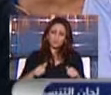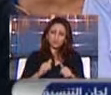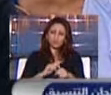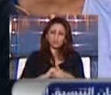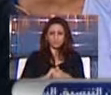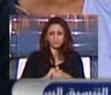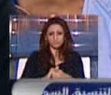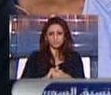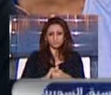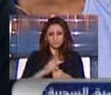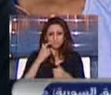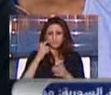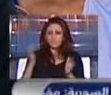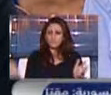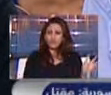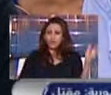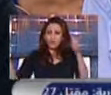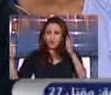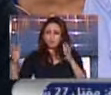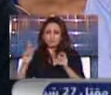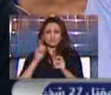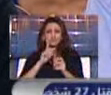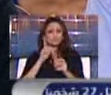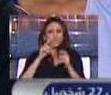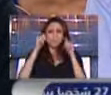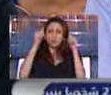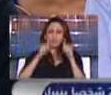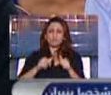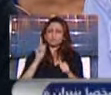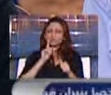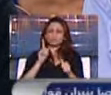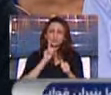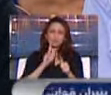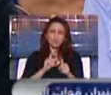الشعب، نسبه الاغلبيه العظمى رافضين القرارات دي كلها.